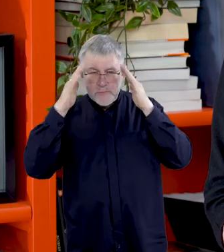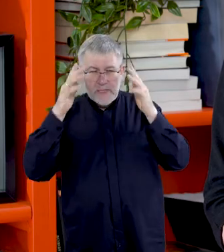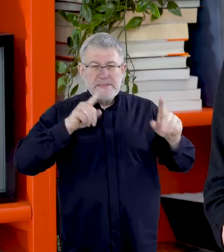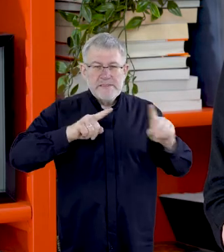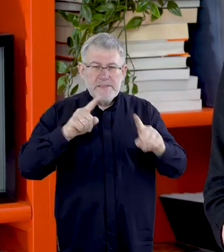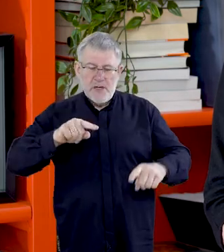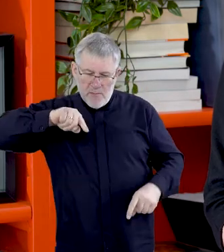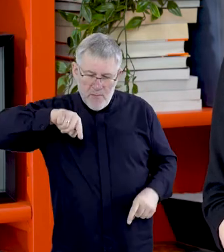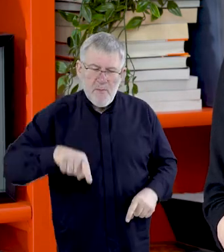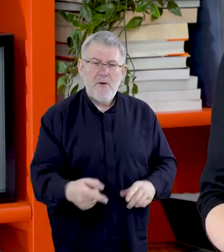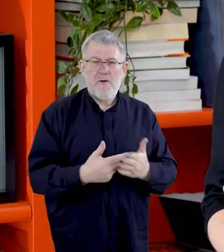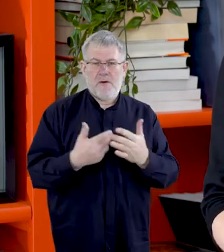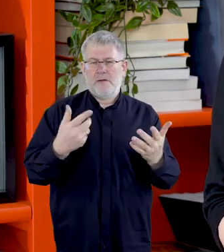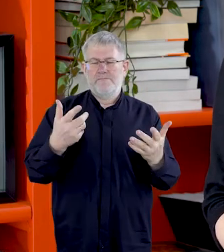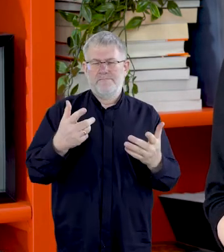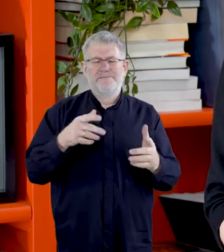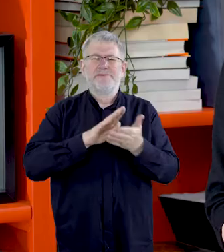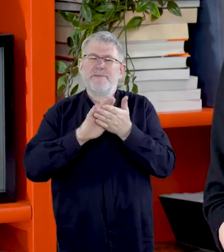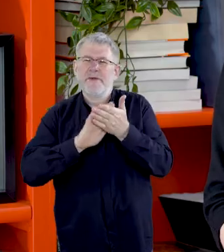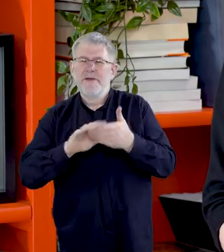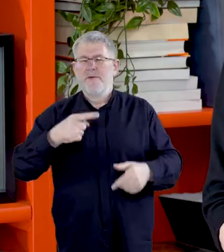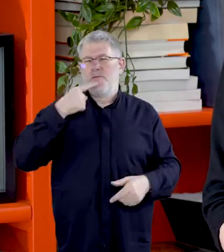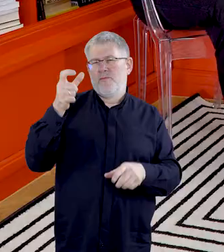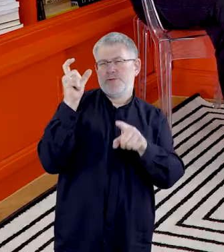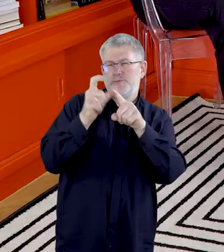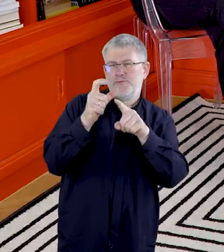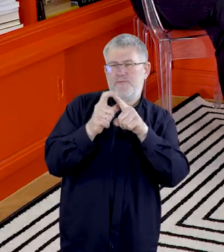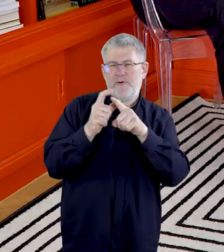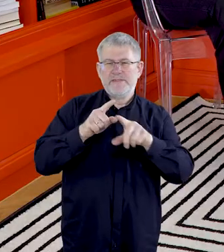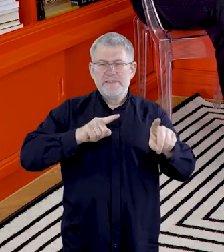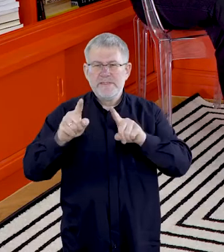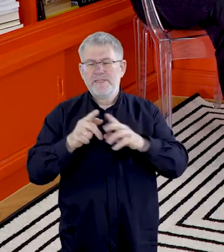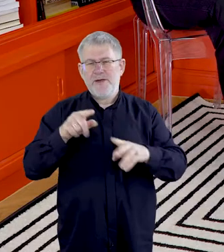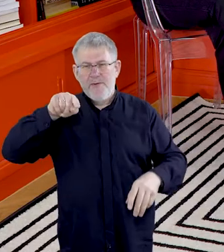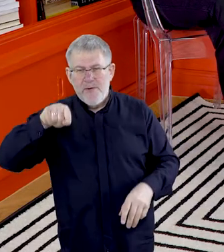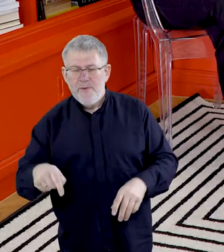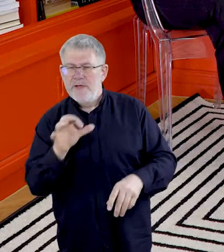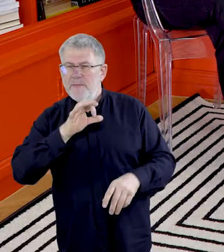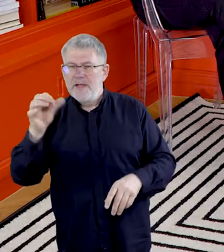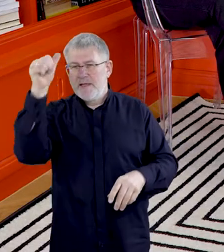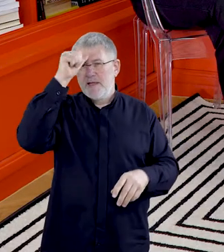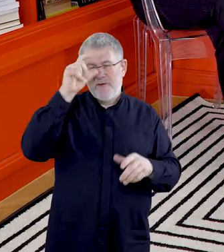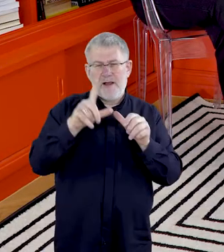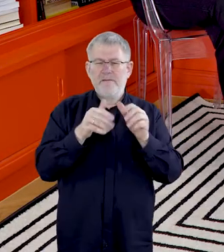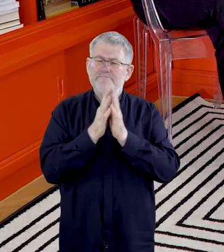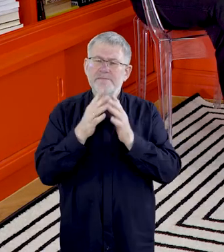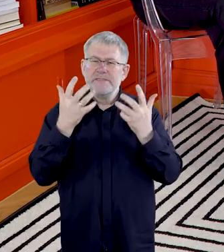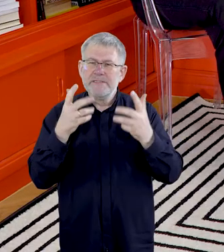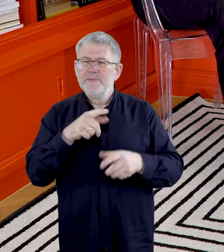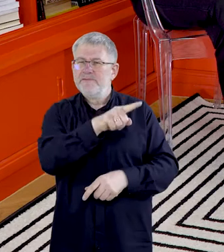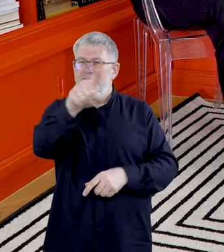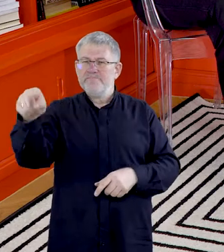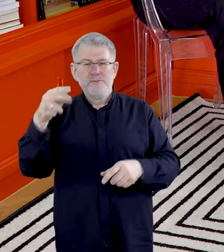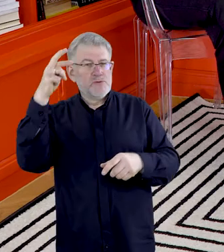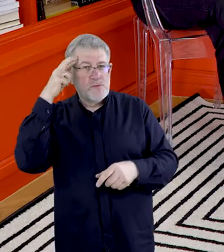znacznym i głębokim. Ja tak przepraszam, że użyję takich może specjalistycznych nazw, ale chodzi mi o to, żeby zrozumieć, że w